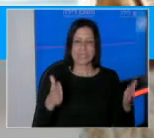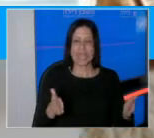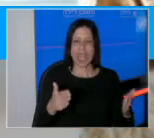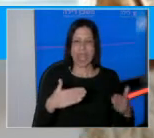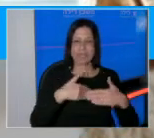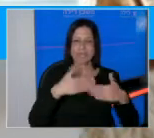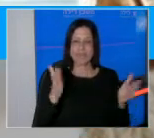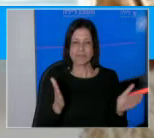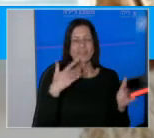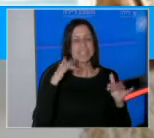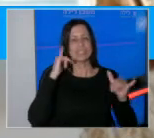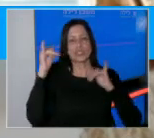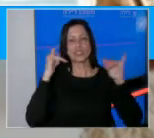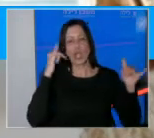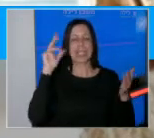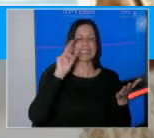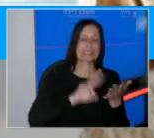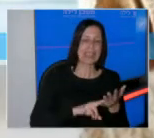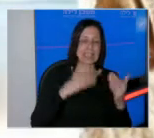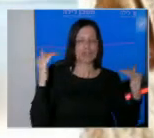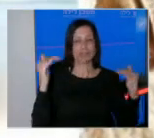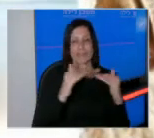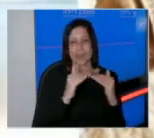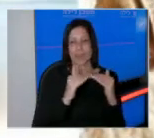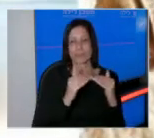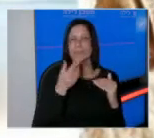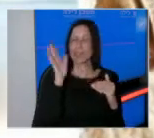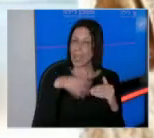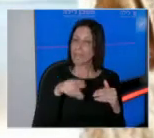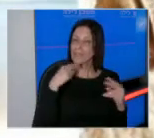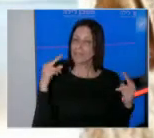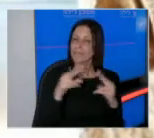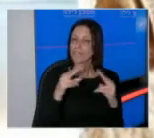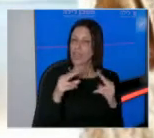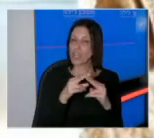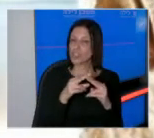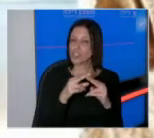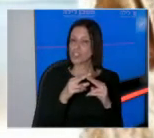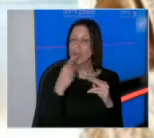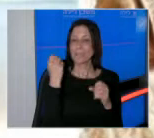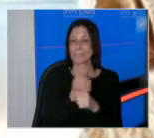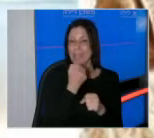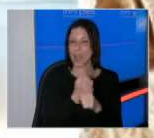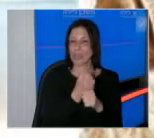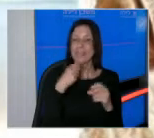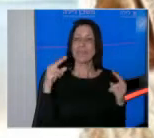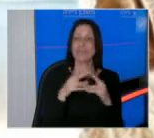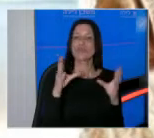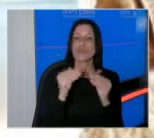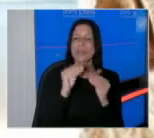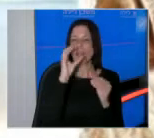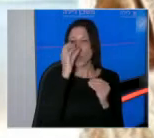וצועק לכולם בעד צדק ושוויון. הוא גם נפגש עם, במסגרת הפעילות שלהם, נפגשו גם עם גולדה